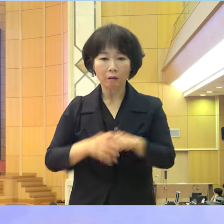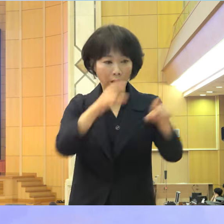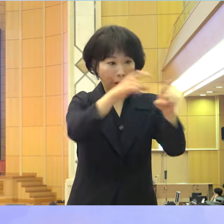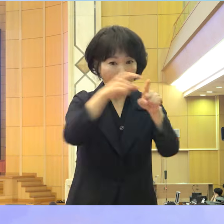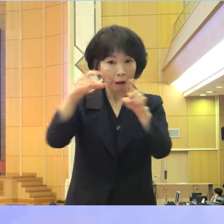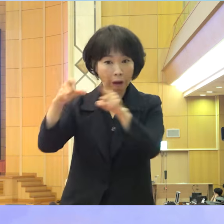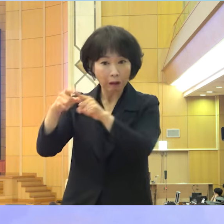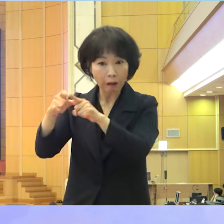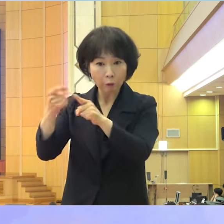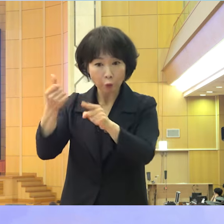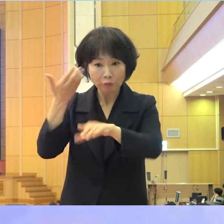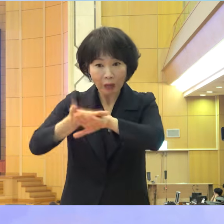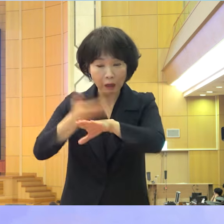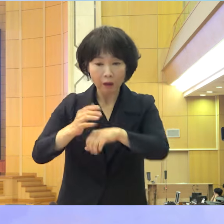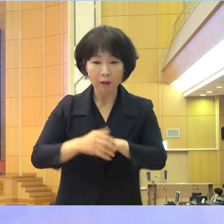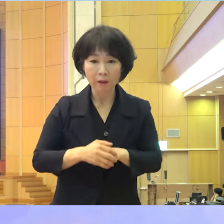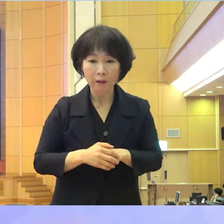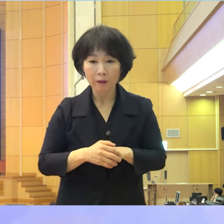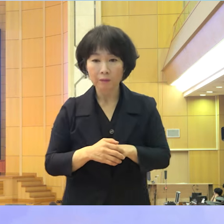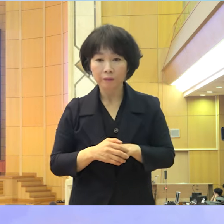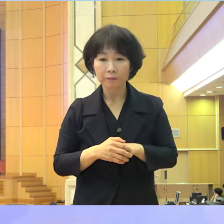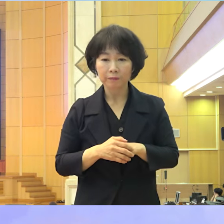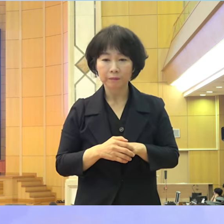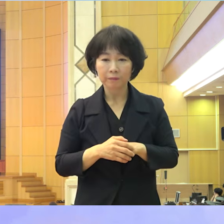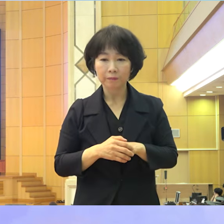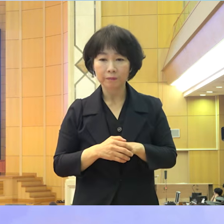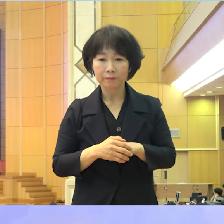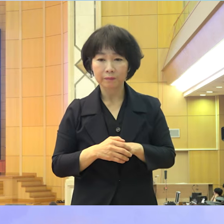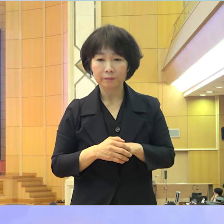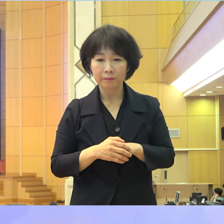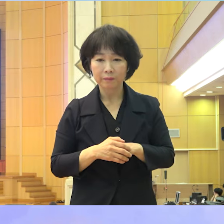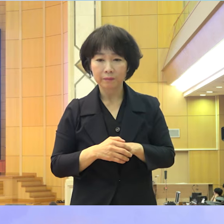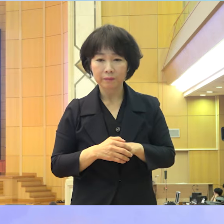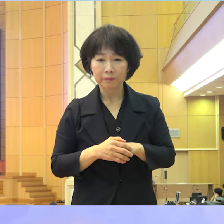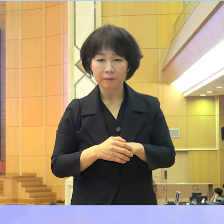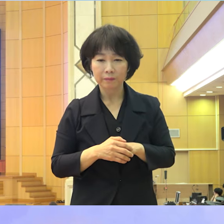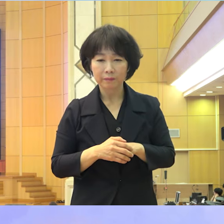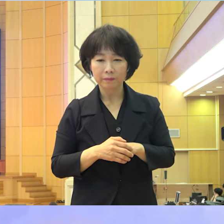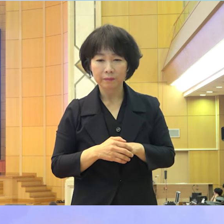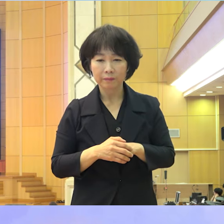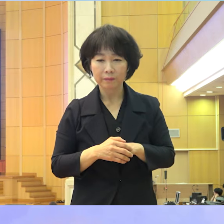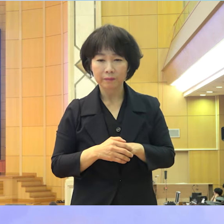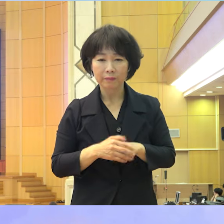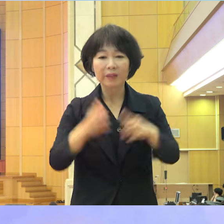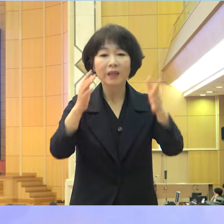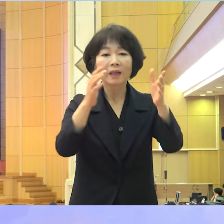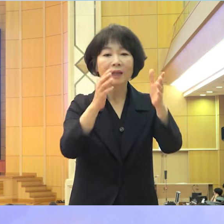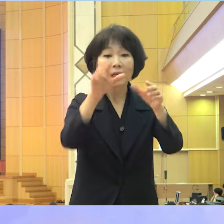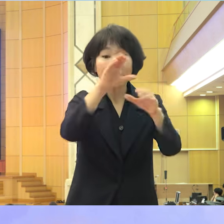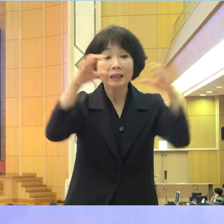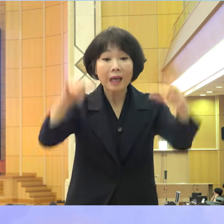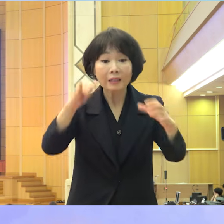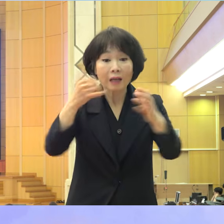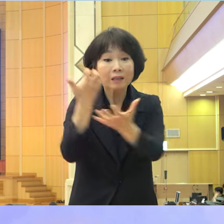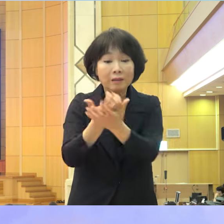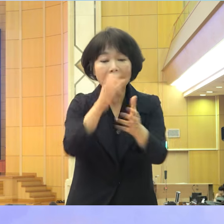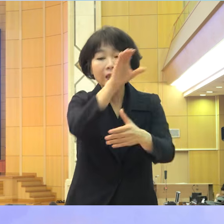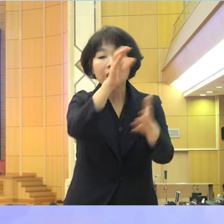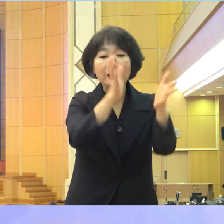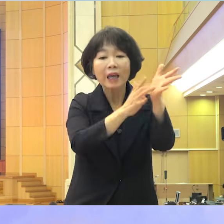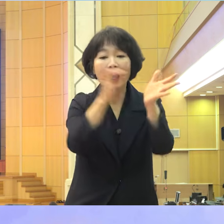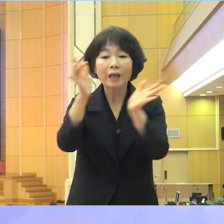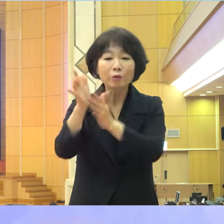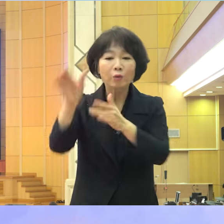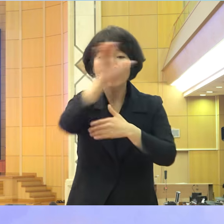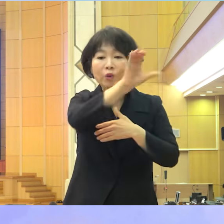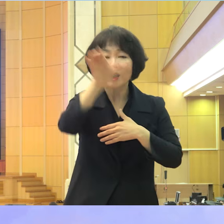만들어졌느냐, 이 밑에 설명되어 있죠. 플러스 초록색에 보면 예수 십자가, 이 앞에 있는 것이 예수